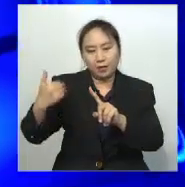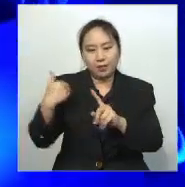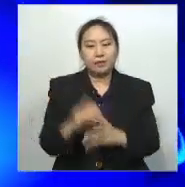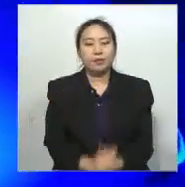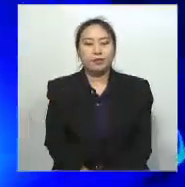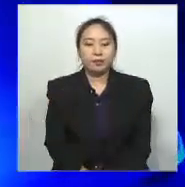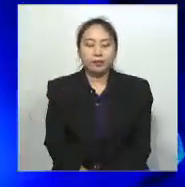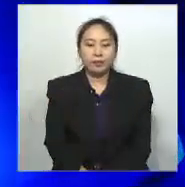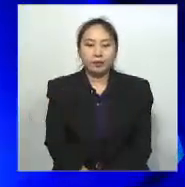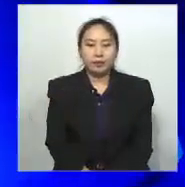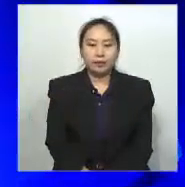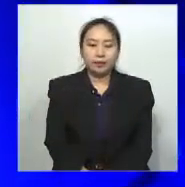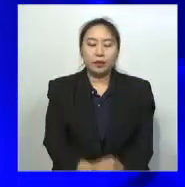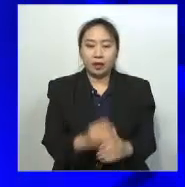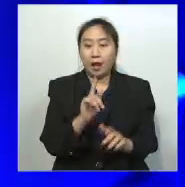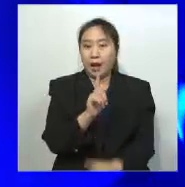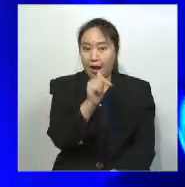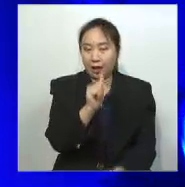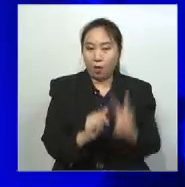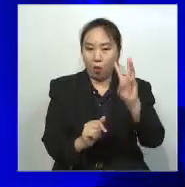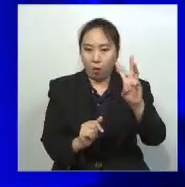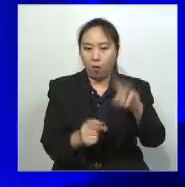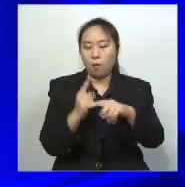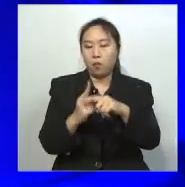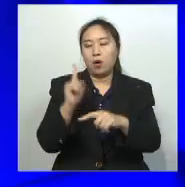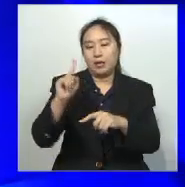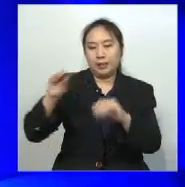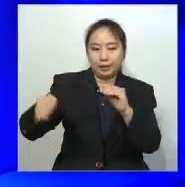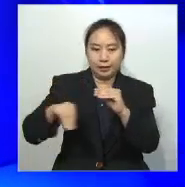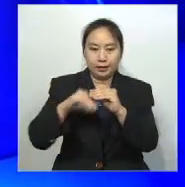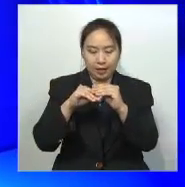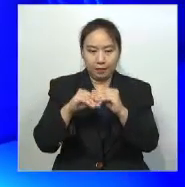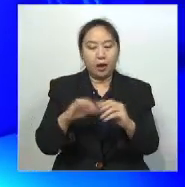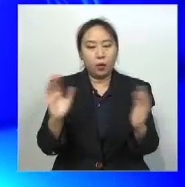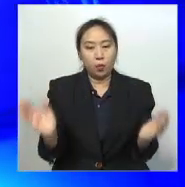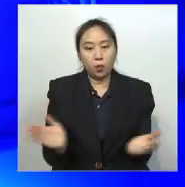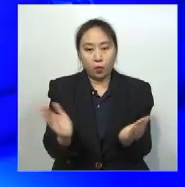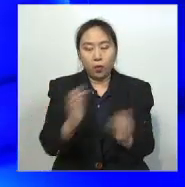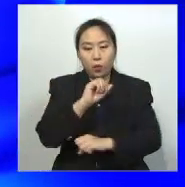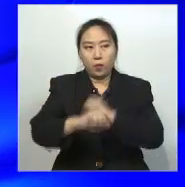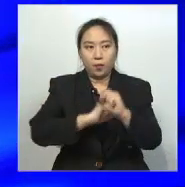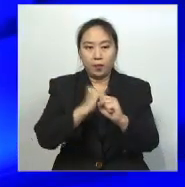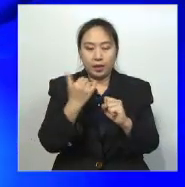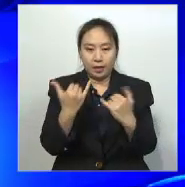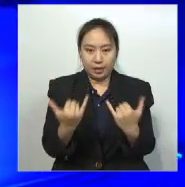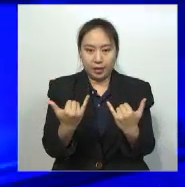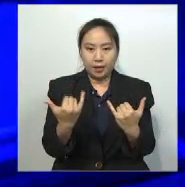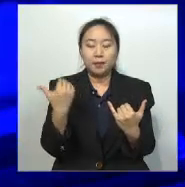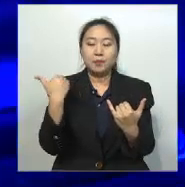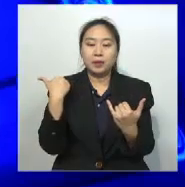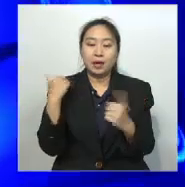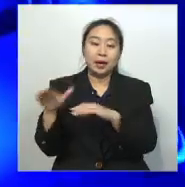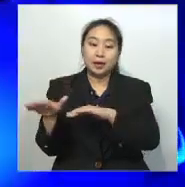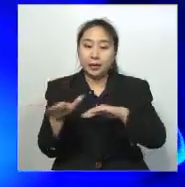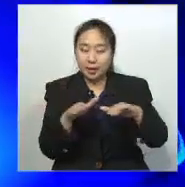เสริมด้วย6มาตรการหลักบวก1มาตรการเสริมนะคะสำหรับการรณรงค์ในปีนี้นอกจากนี้ยังมีการเตรียม